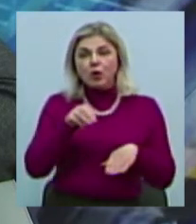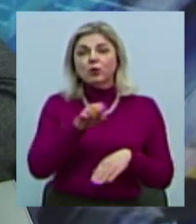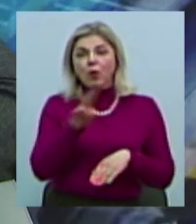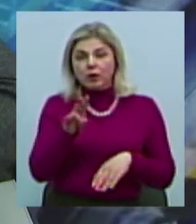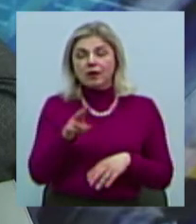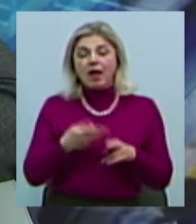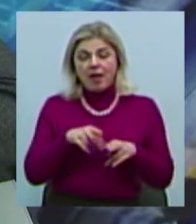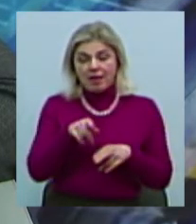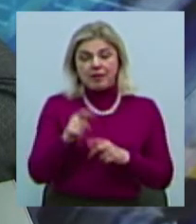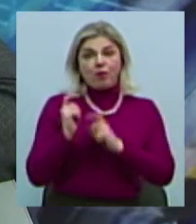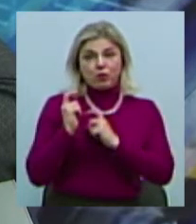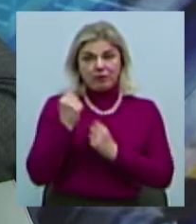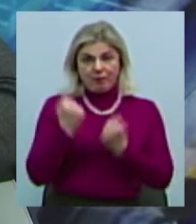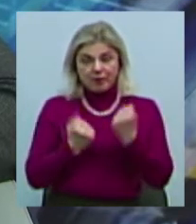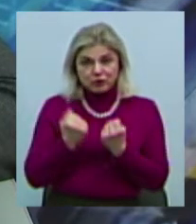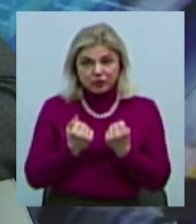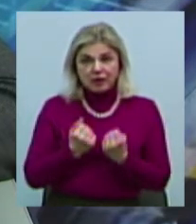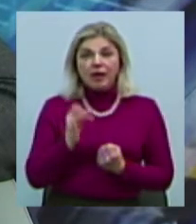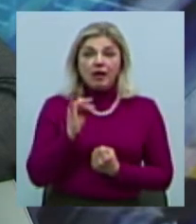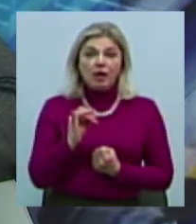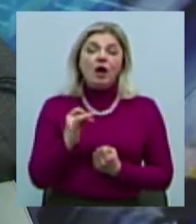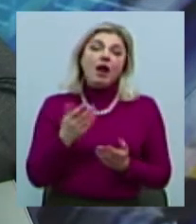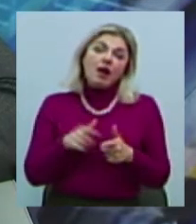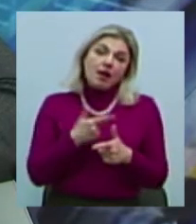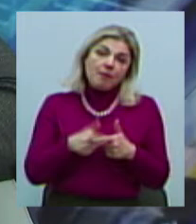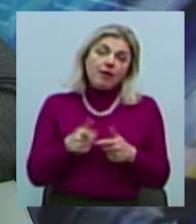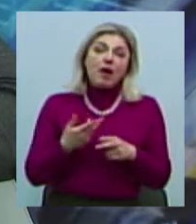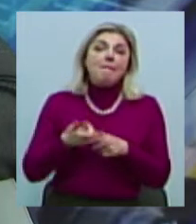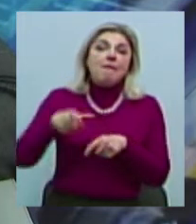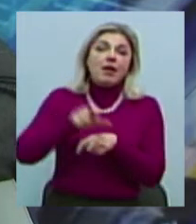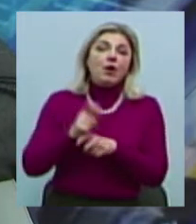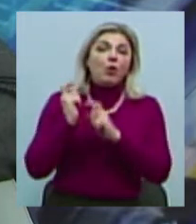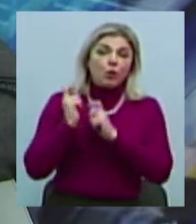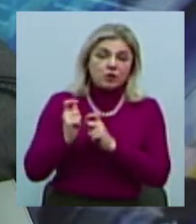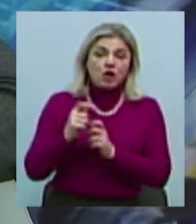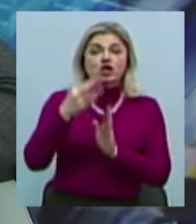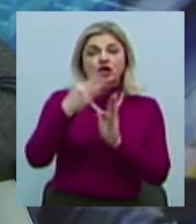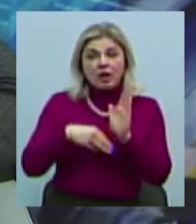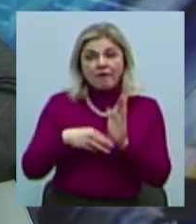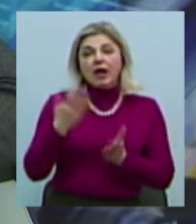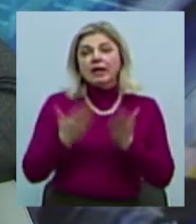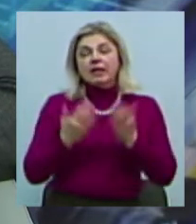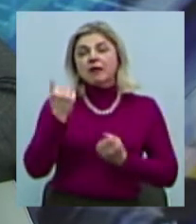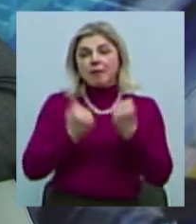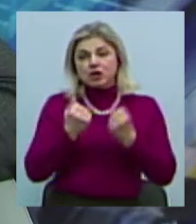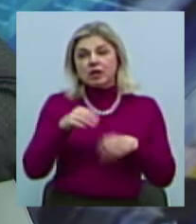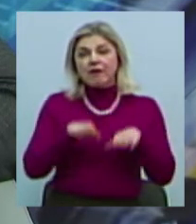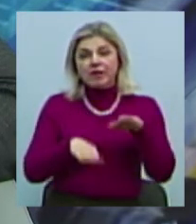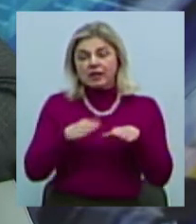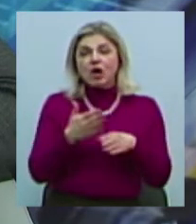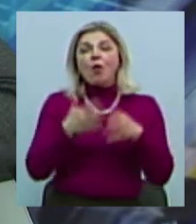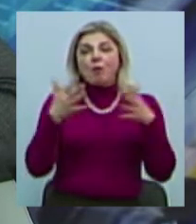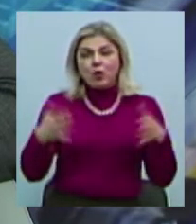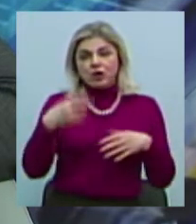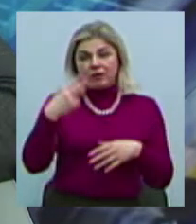данного грузового средства. И уже, либо если это перегруз, то, естественно, выписать штраф. Там, если эта машина весит свыше 20